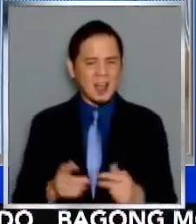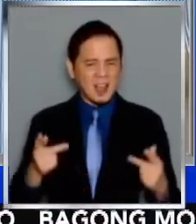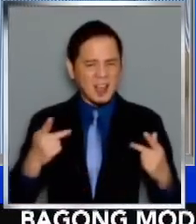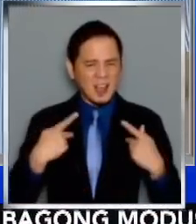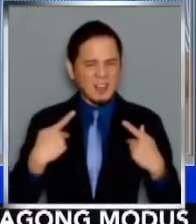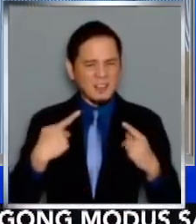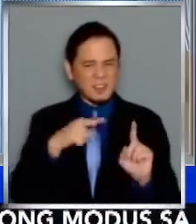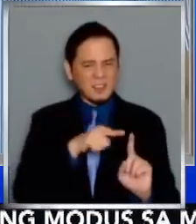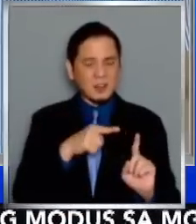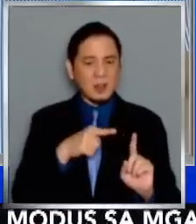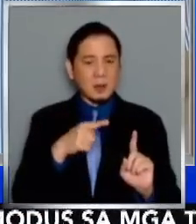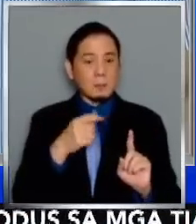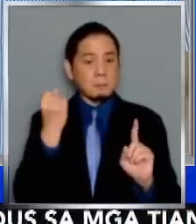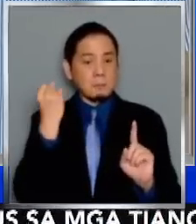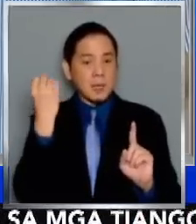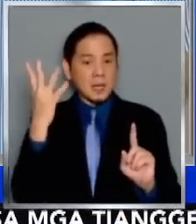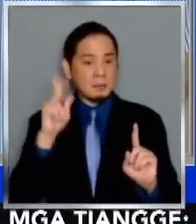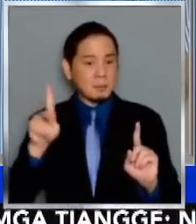na vlogger?